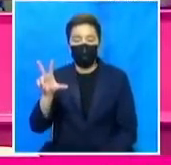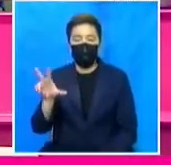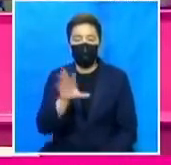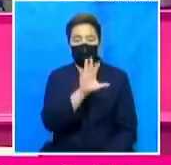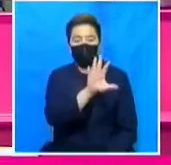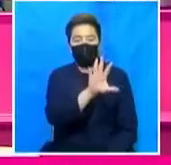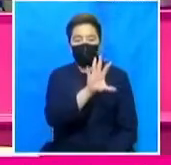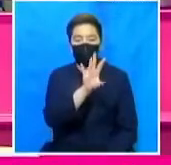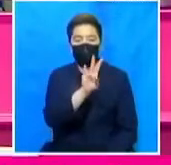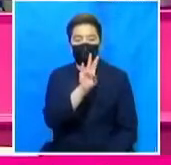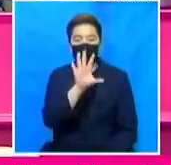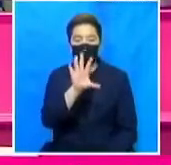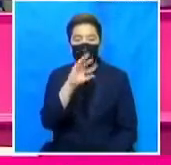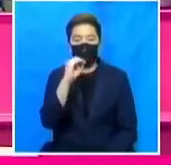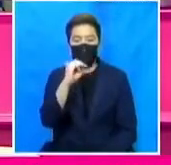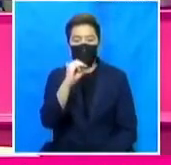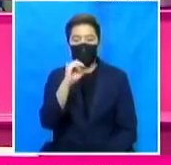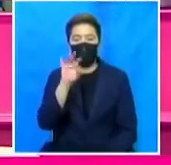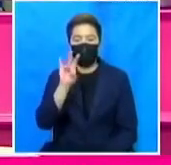ห้า